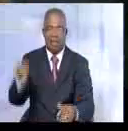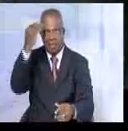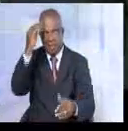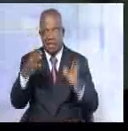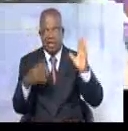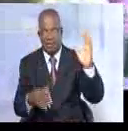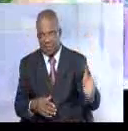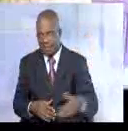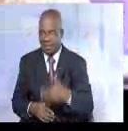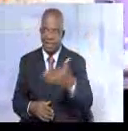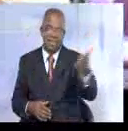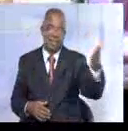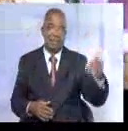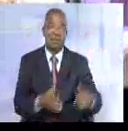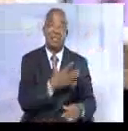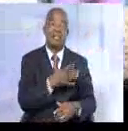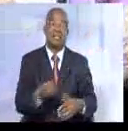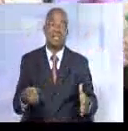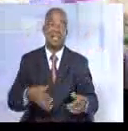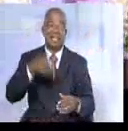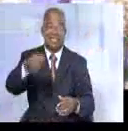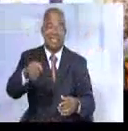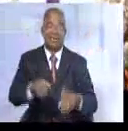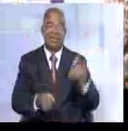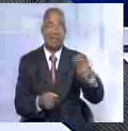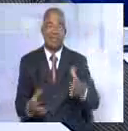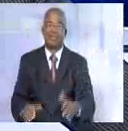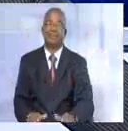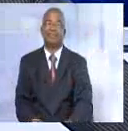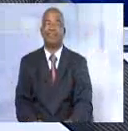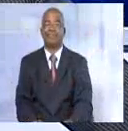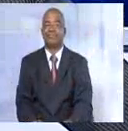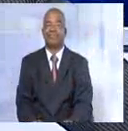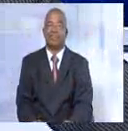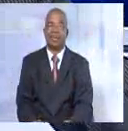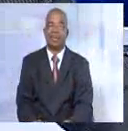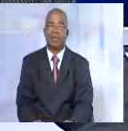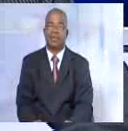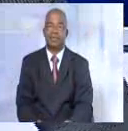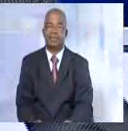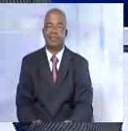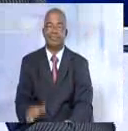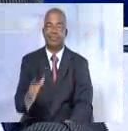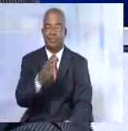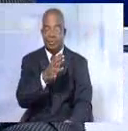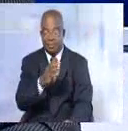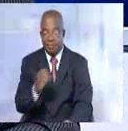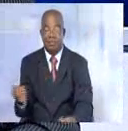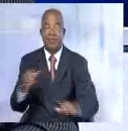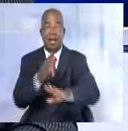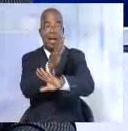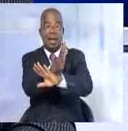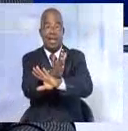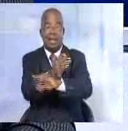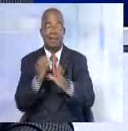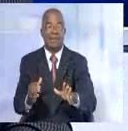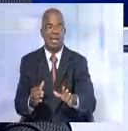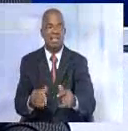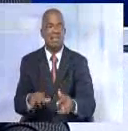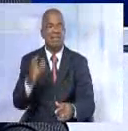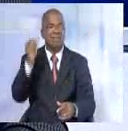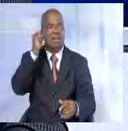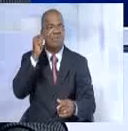qui symbolise un acte de foi pour tous les musulmans. La chancelière allemande Angela Merkel et son parti, la